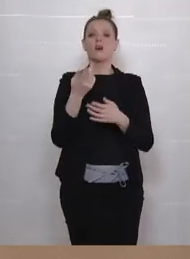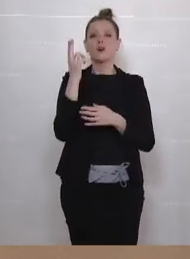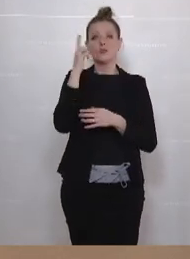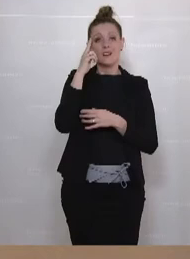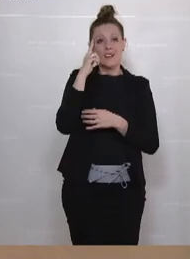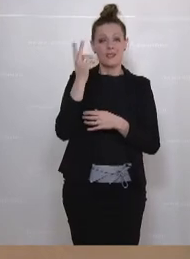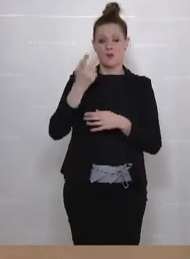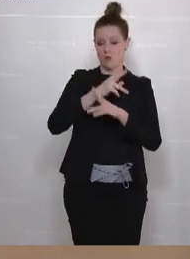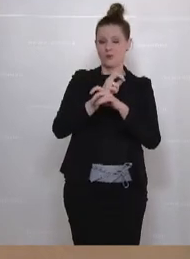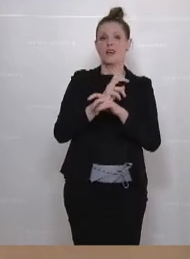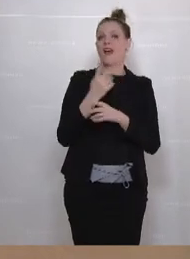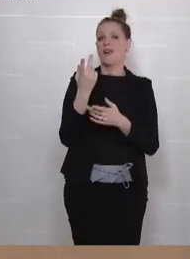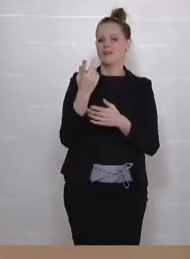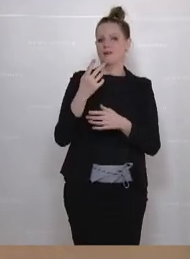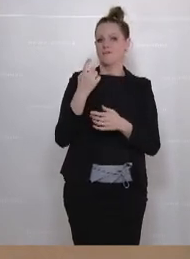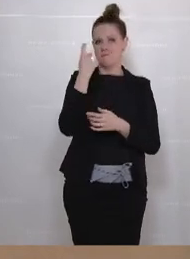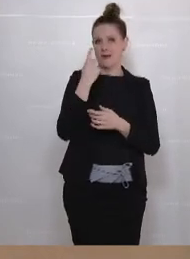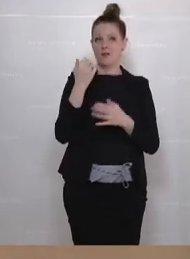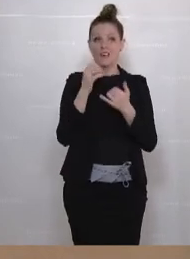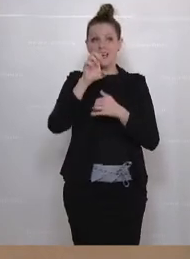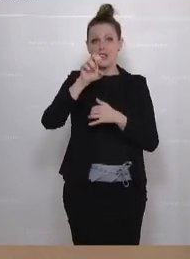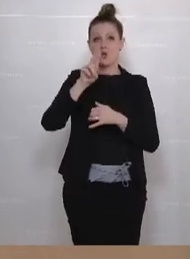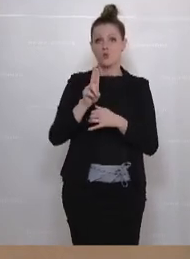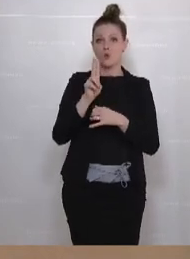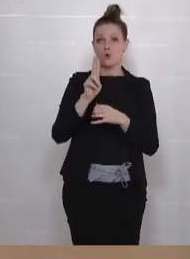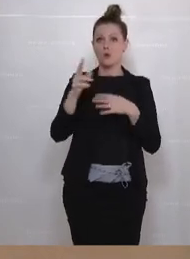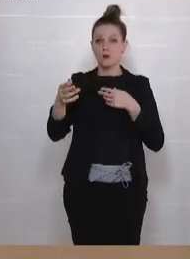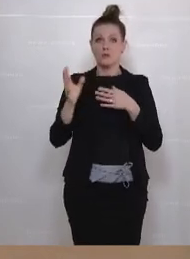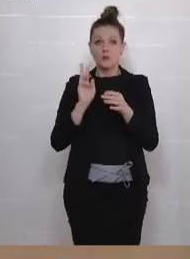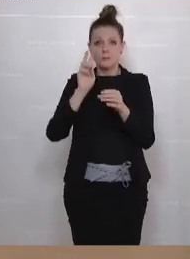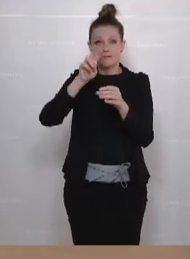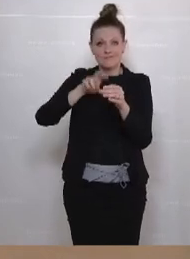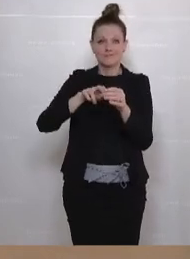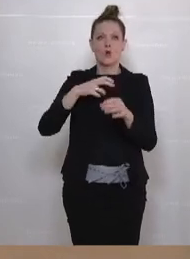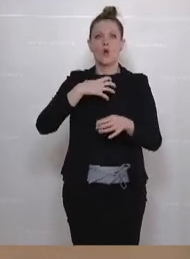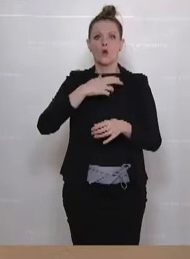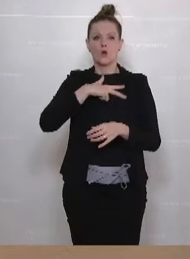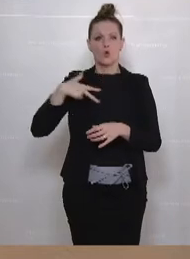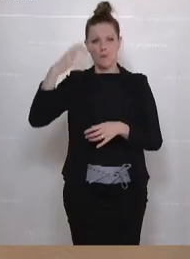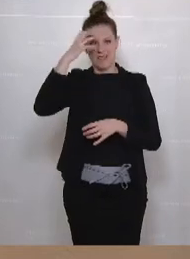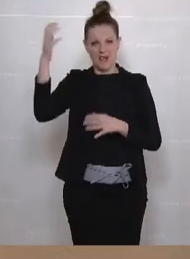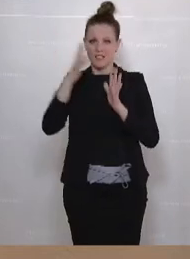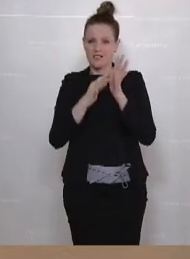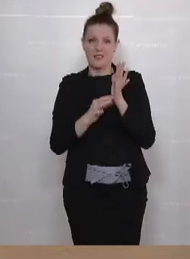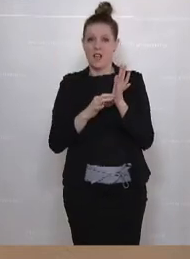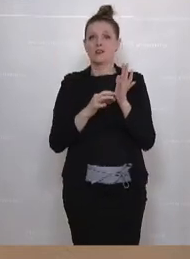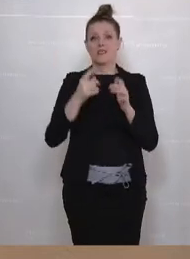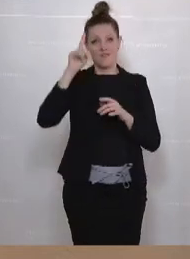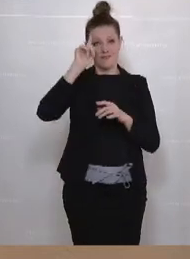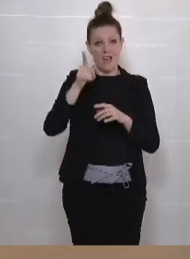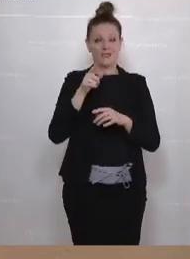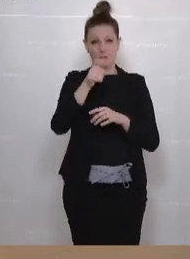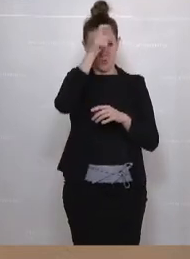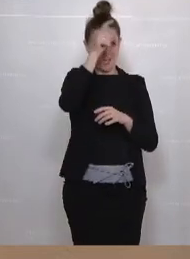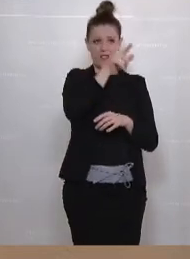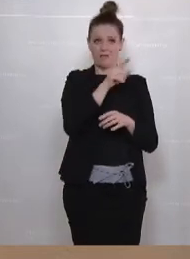Beispiel zum Thema EU-Annäherung. Wir haben die Kopenhagener Kriterien. Wir stehen auf dem Standpunkt, dass die Türkei seit Jahren die Kopenhagener Kriterien